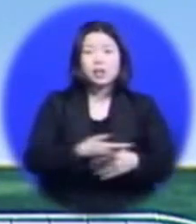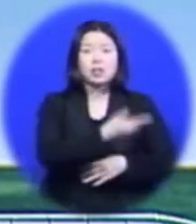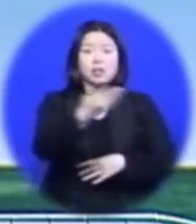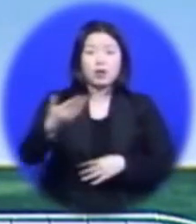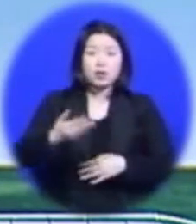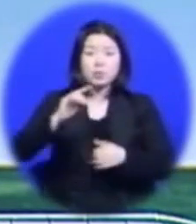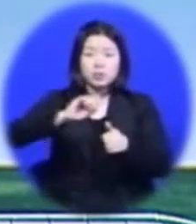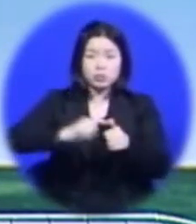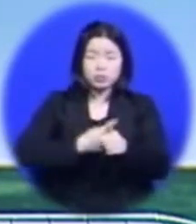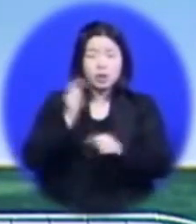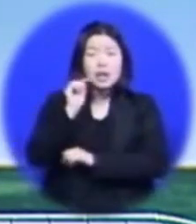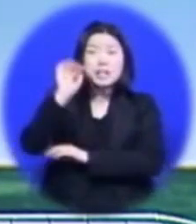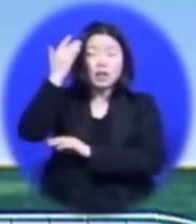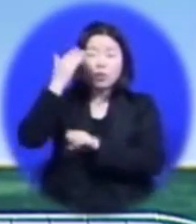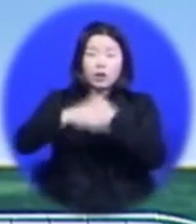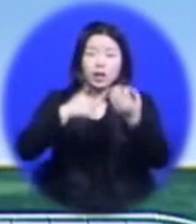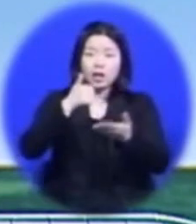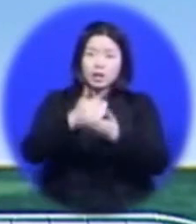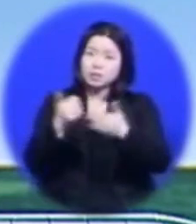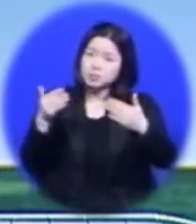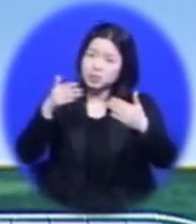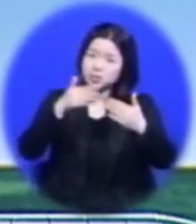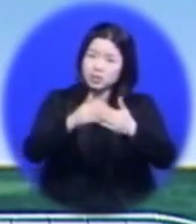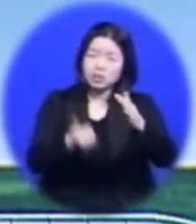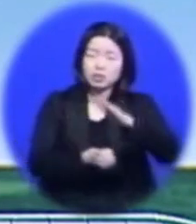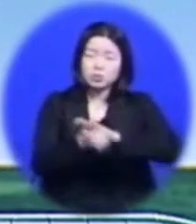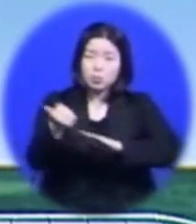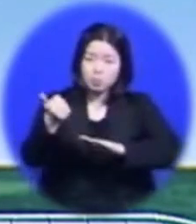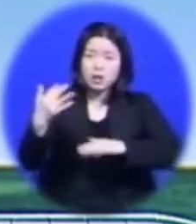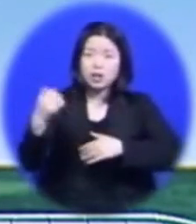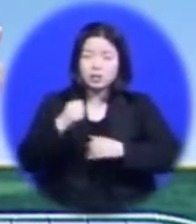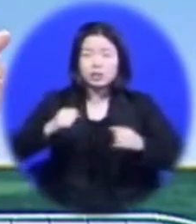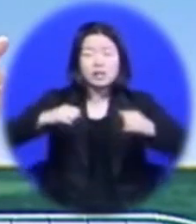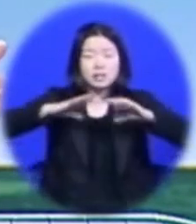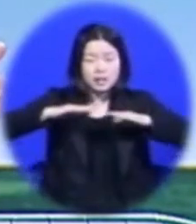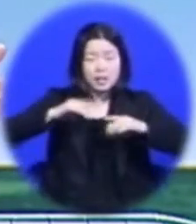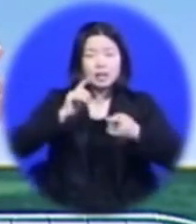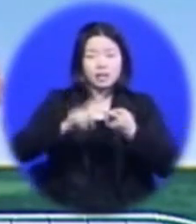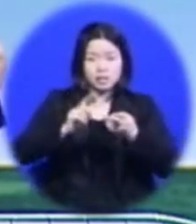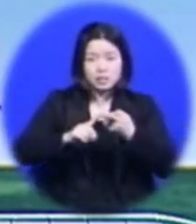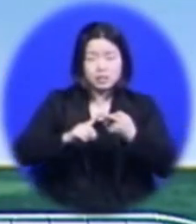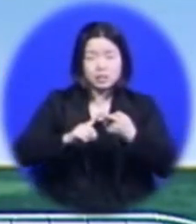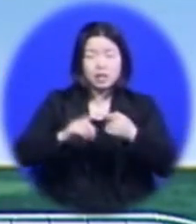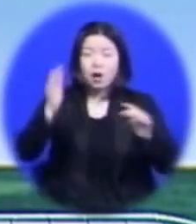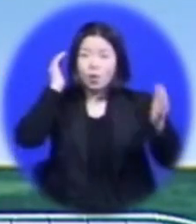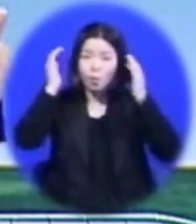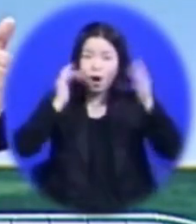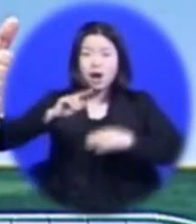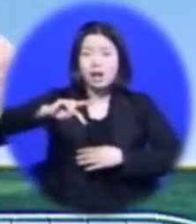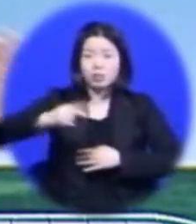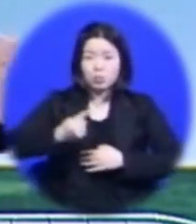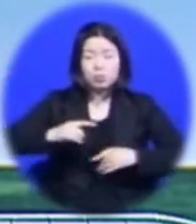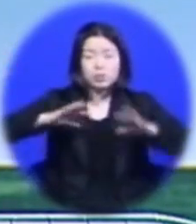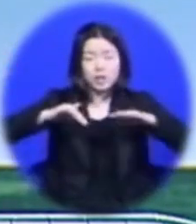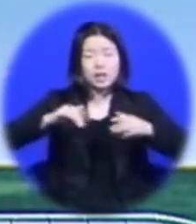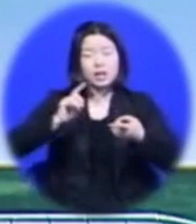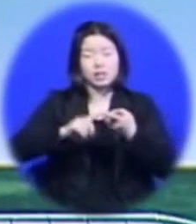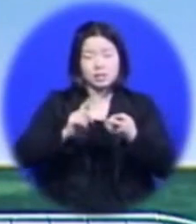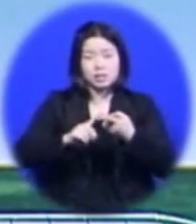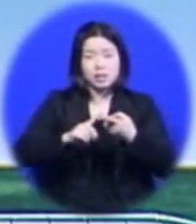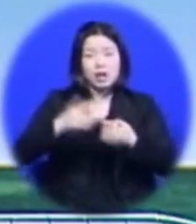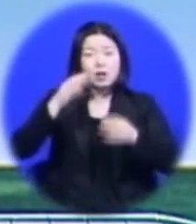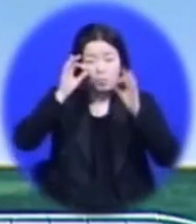여러분이 영광의 하나님에게 이르게 되는 소망을 자랑하는지 환난도 자랑하는지를 보면